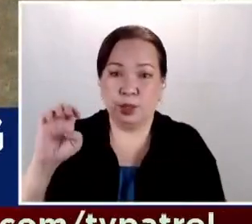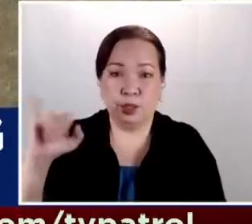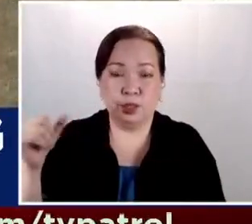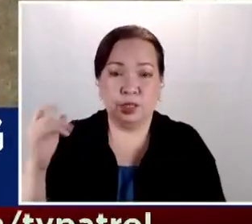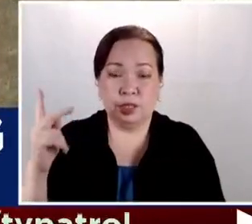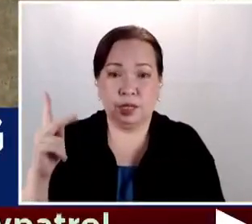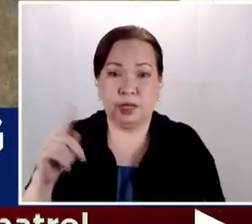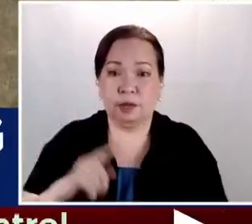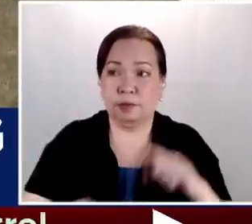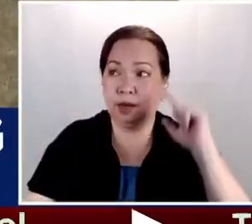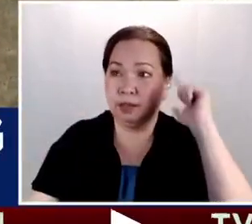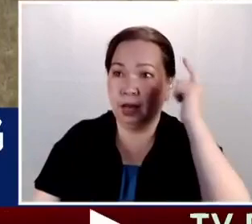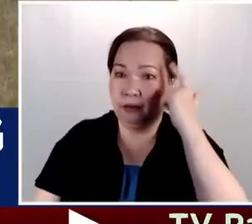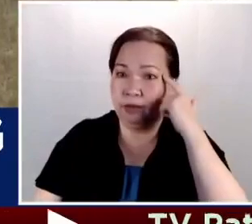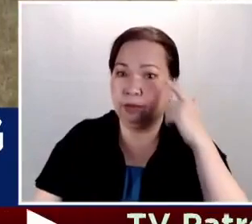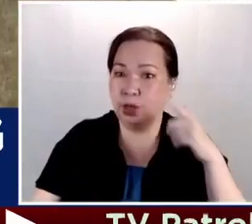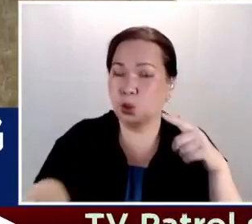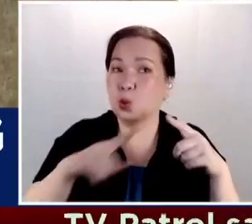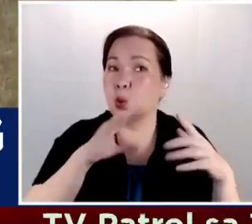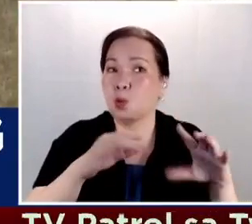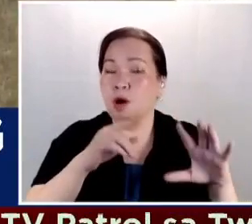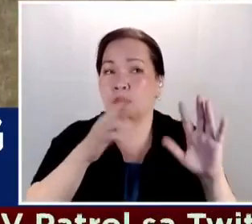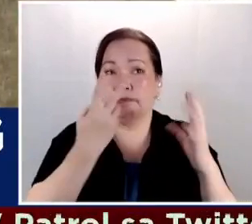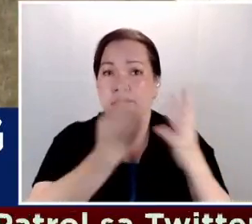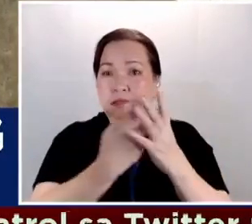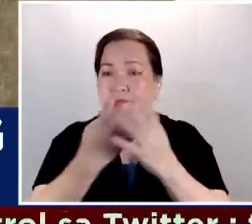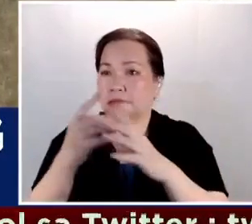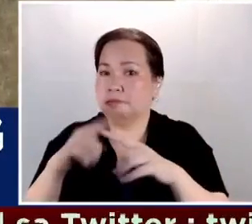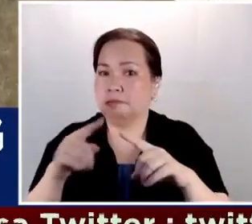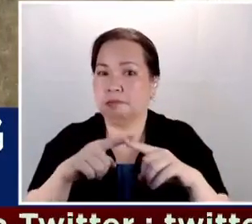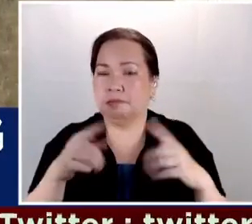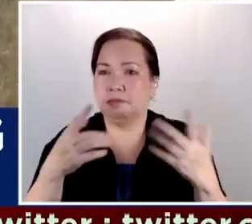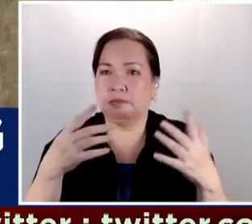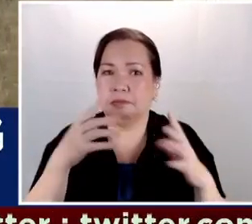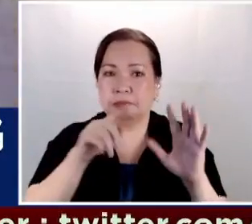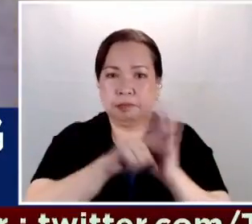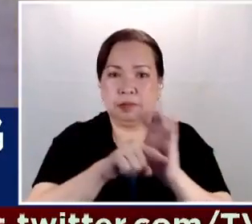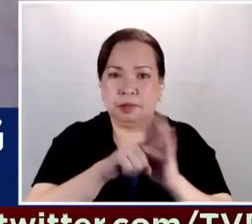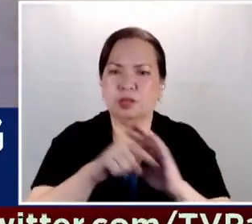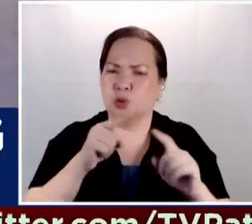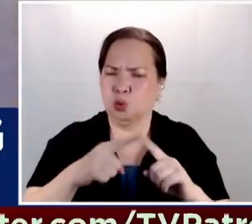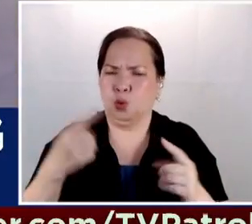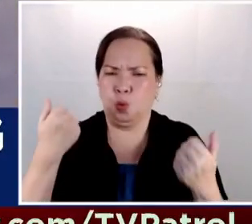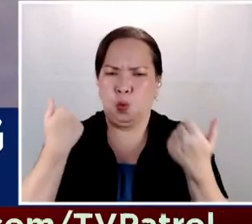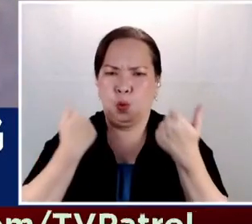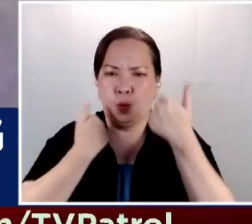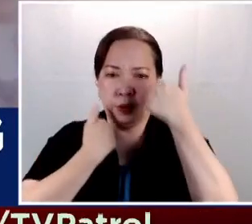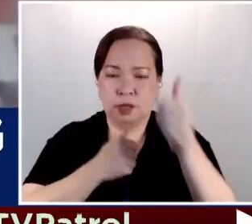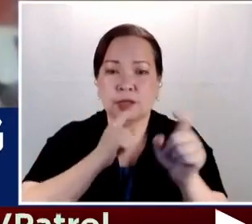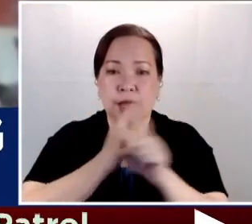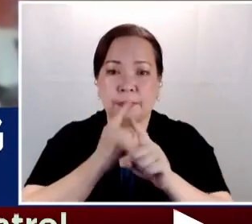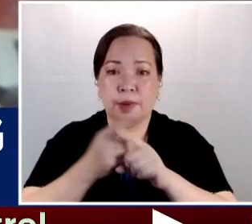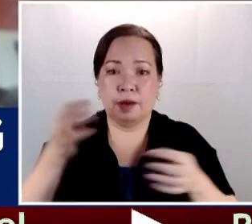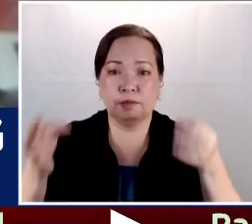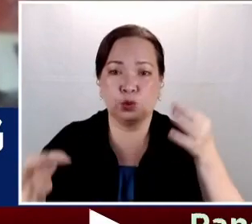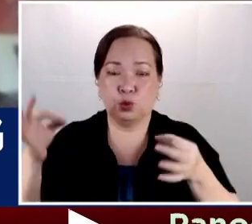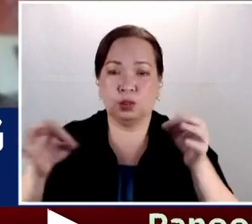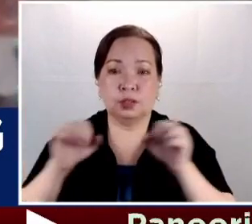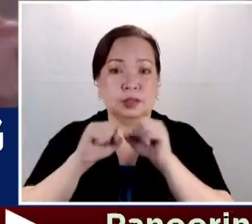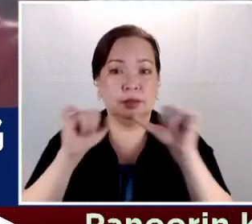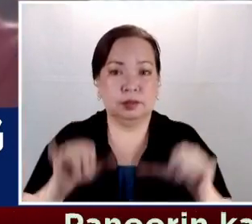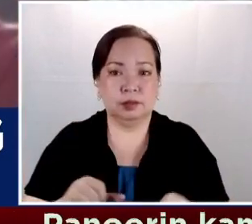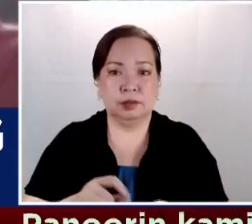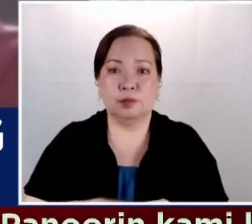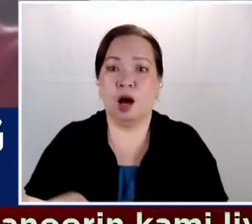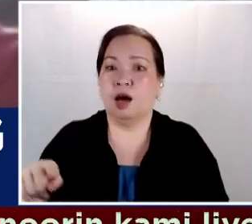ang pagkakakonvict ng kanyang mga killers ay patunay na gumagana ang judicial system. Ibinabandera ng Pilipinas sa ibang